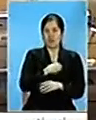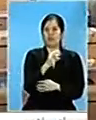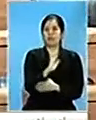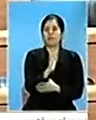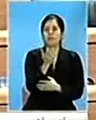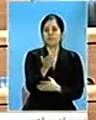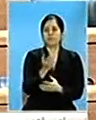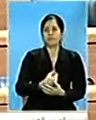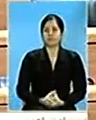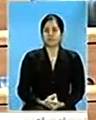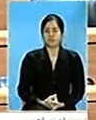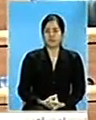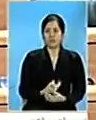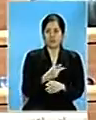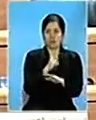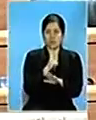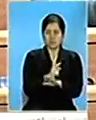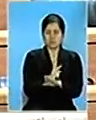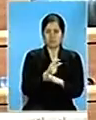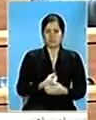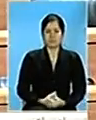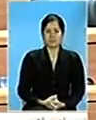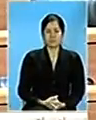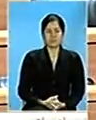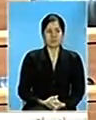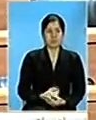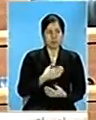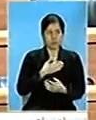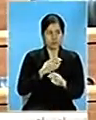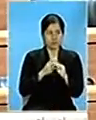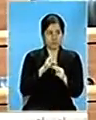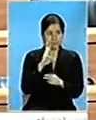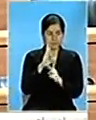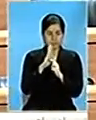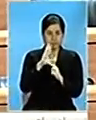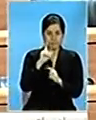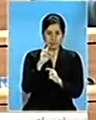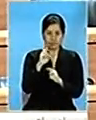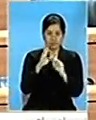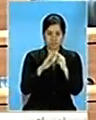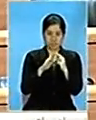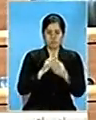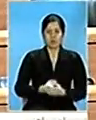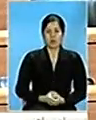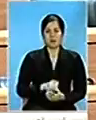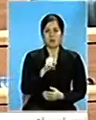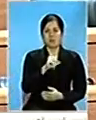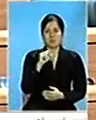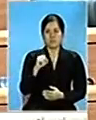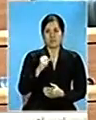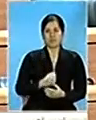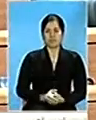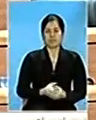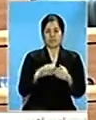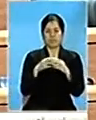ท่านประธานที่เคารพกระผมนายวัชระเพชรทองสมาชิกสภาผู้แทนราษฎรแบบบัญชีร